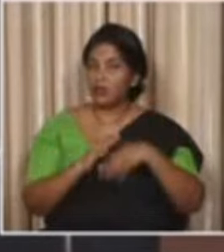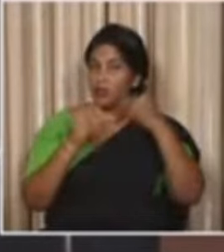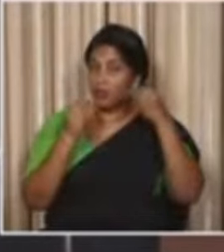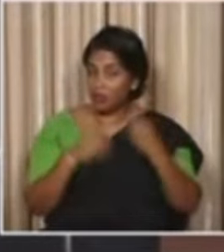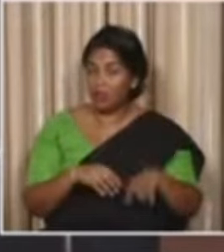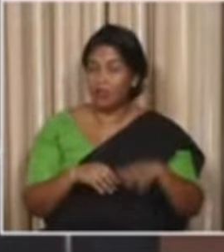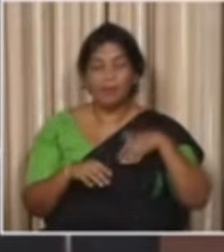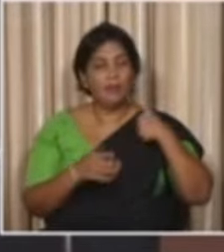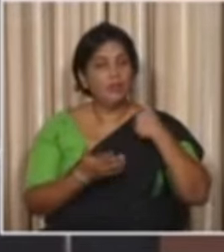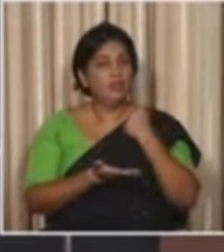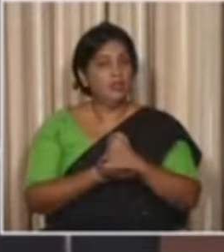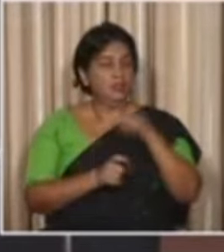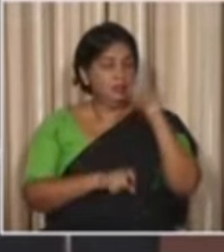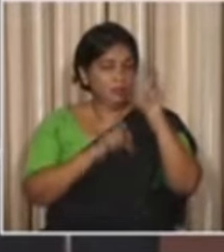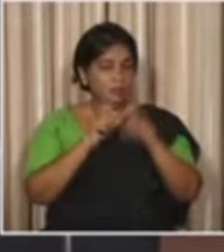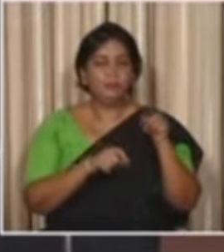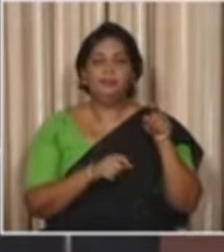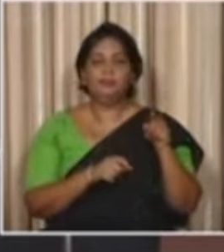කරපු මහා බැංකුවේ නිලධාරීන්ට